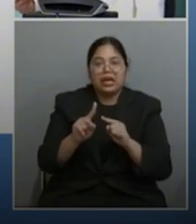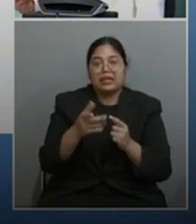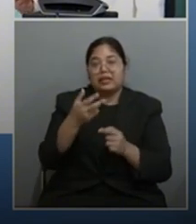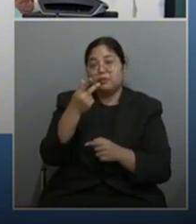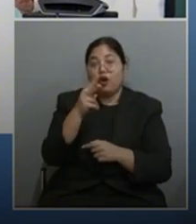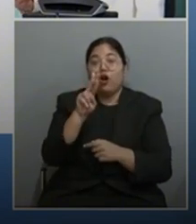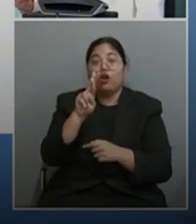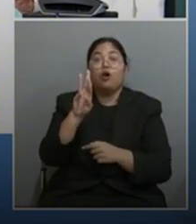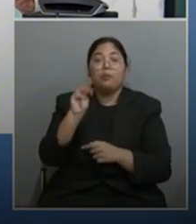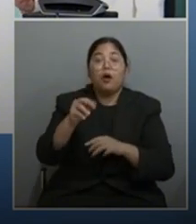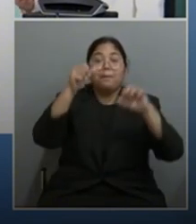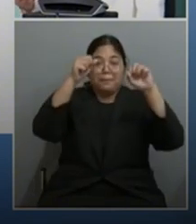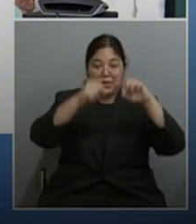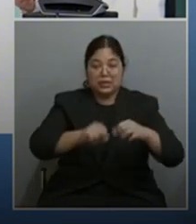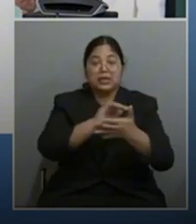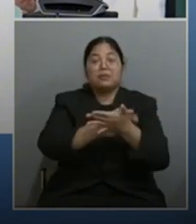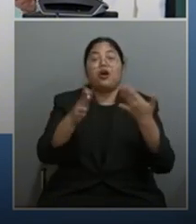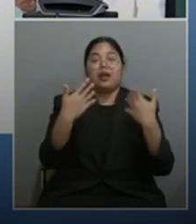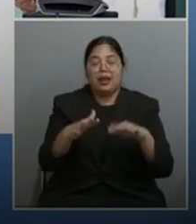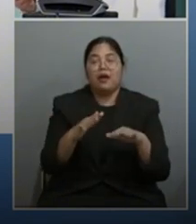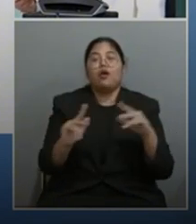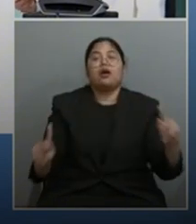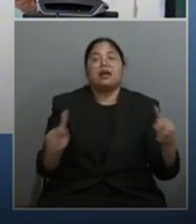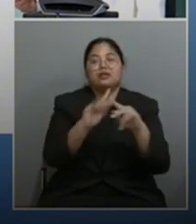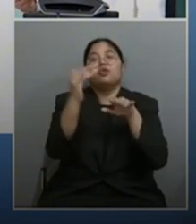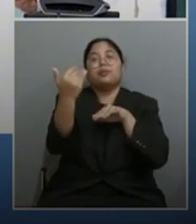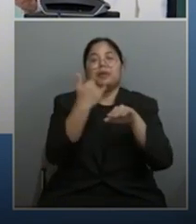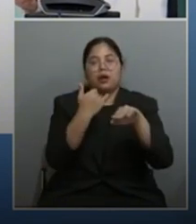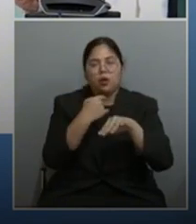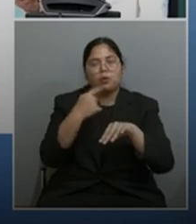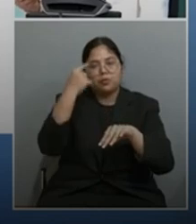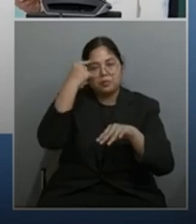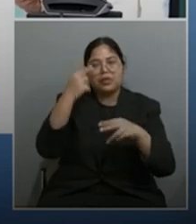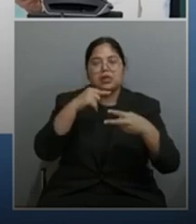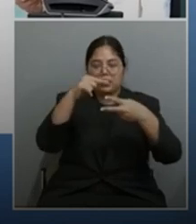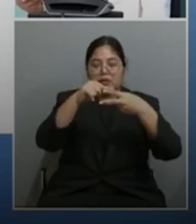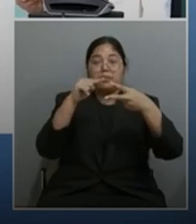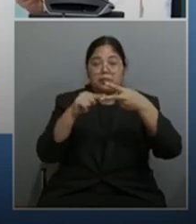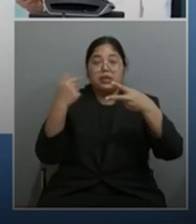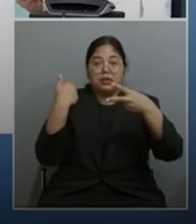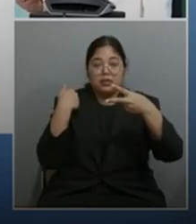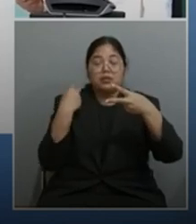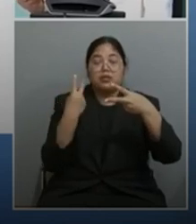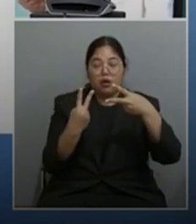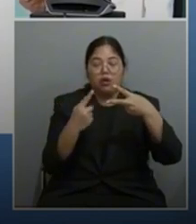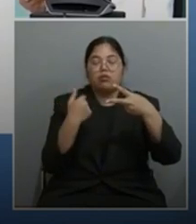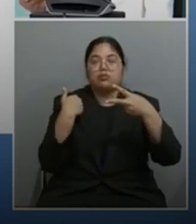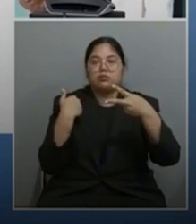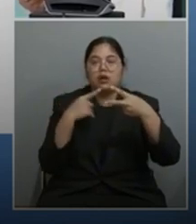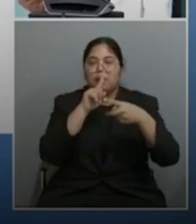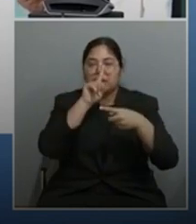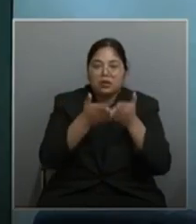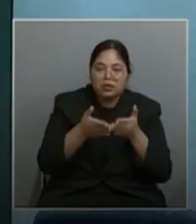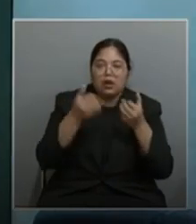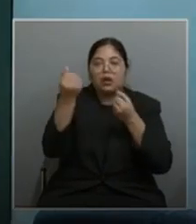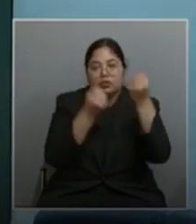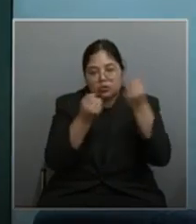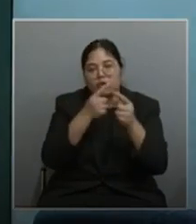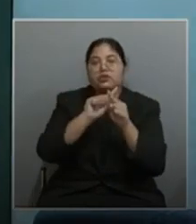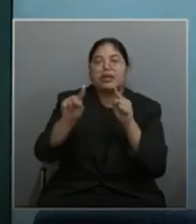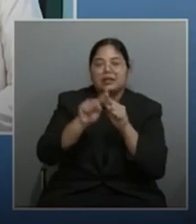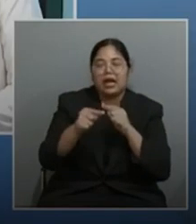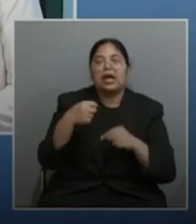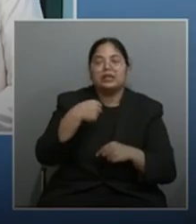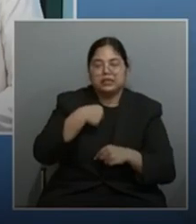ร้อยแล้วนะคะทางกระสวงข้มนาคมก็จะพิจนา 2 ทางเลือกว่าฝายรัฐบาลจะลงทุนหรอวเปิ้ผลงทุนนะคะเพื่ฉัน